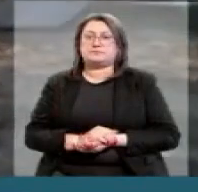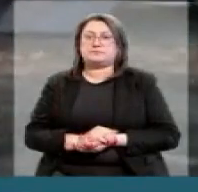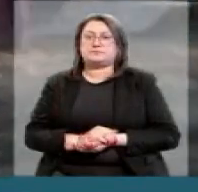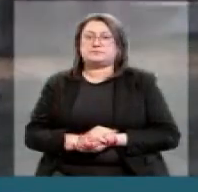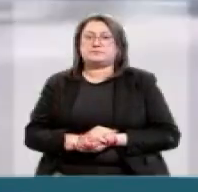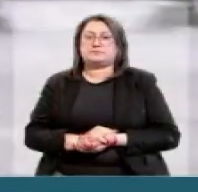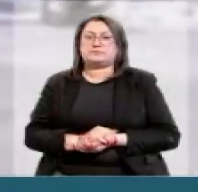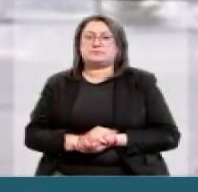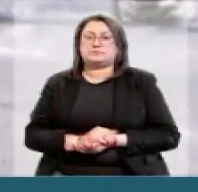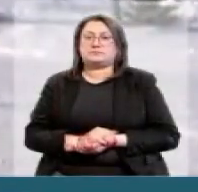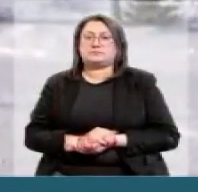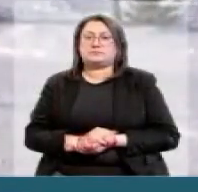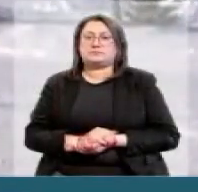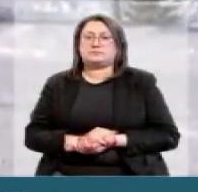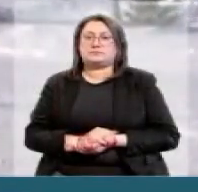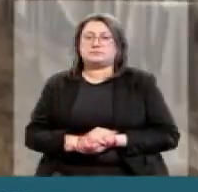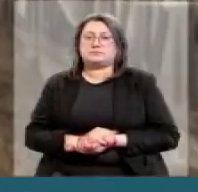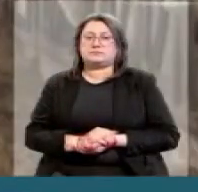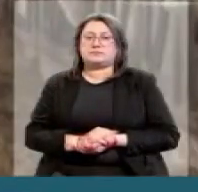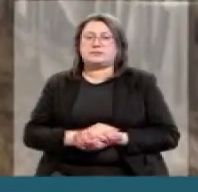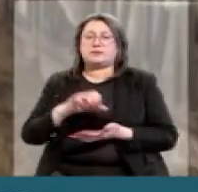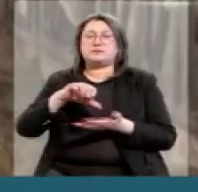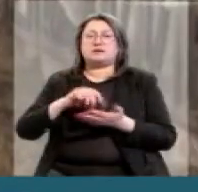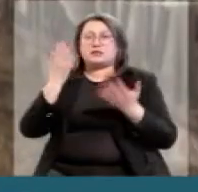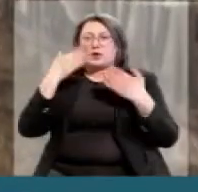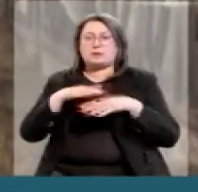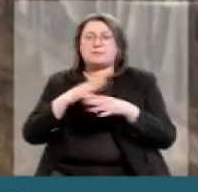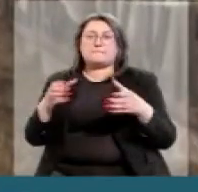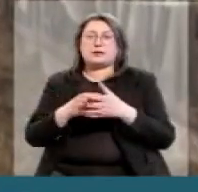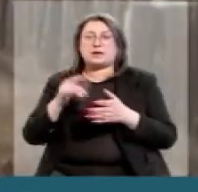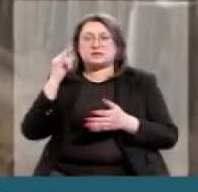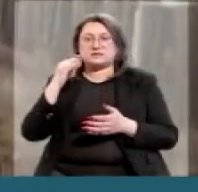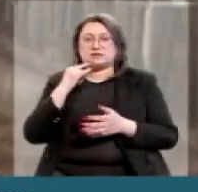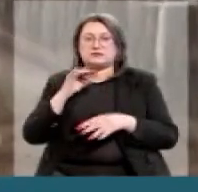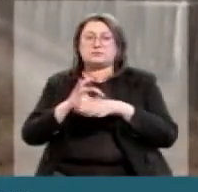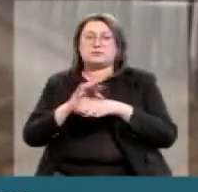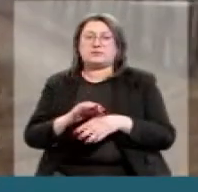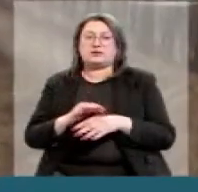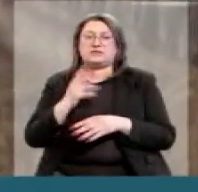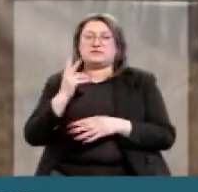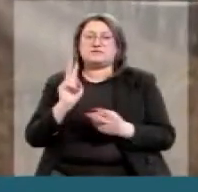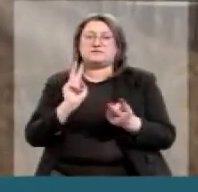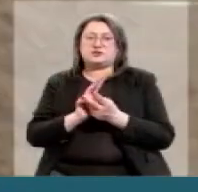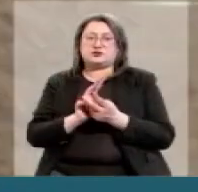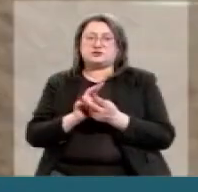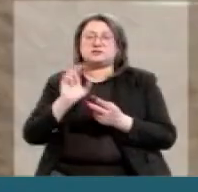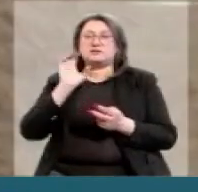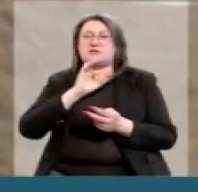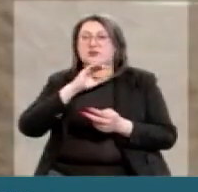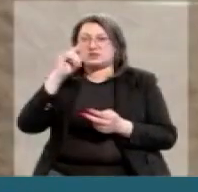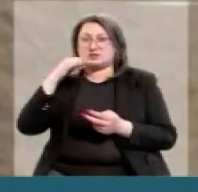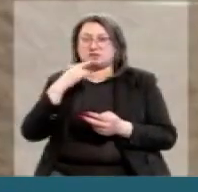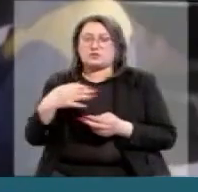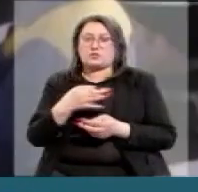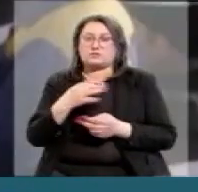танысты. Қазақстан халық партиясының өкілдері солтүстік Қазақстан облысында 2-1 кездесу өткізді. Кандидаттар алдымен Петропавл қаласының іргесіндегі